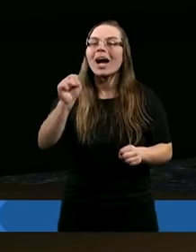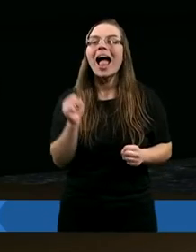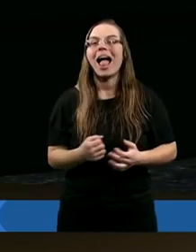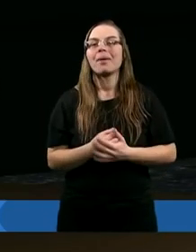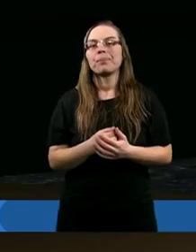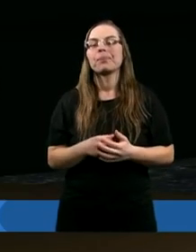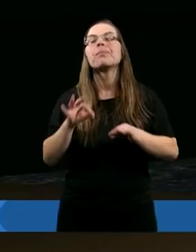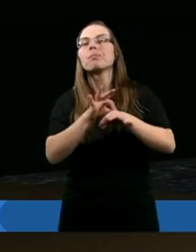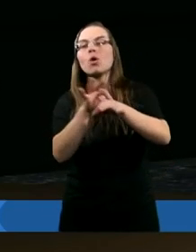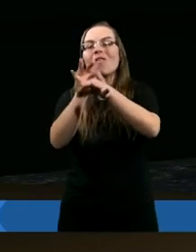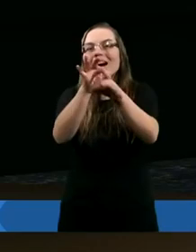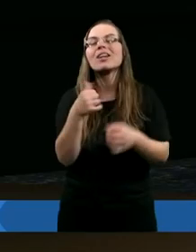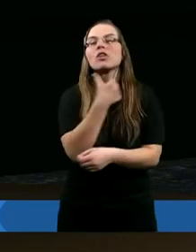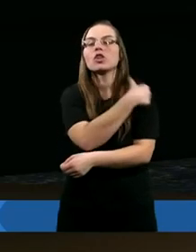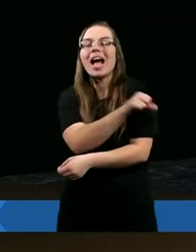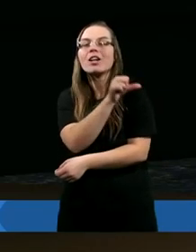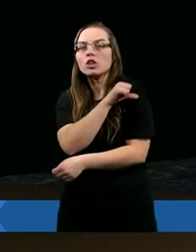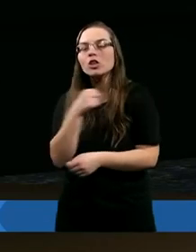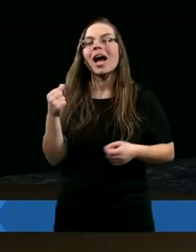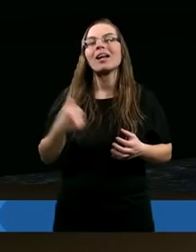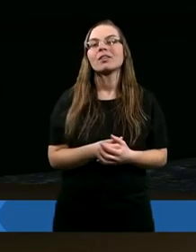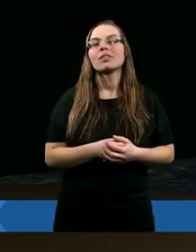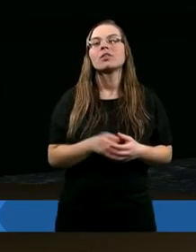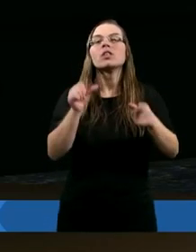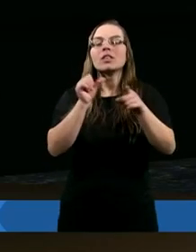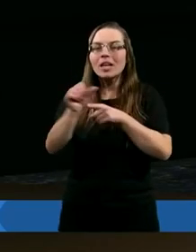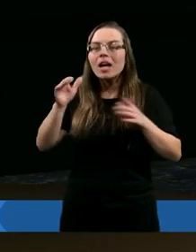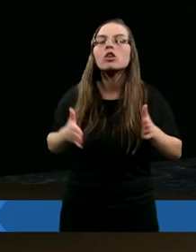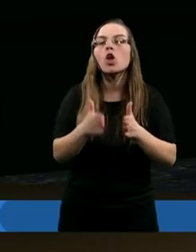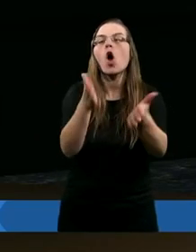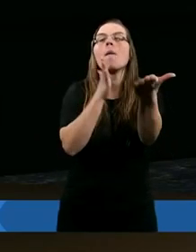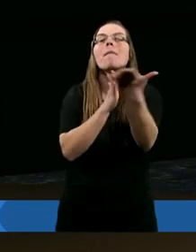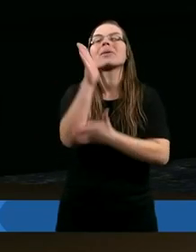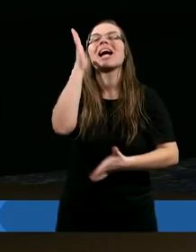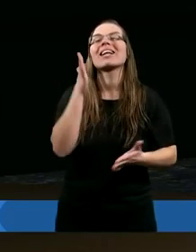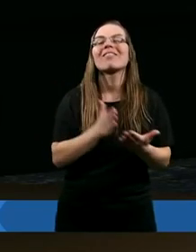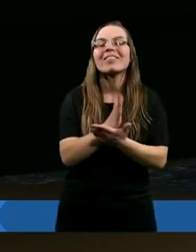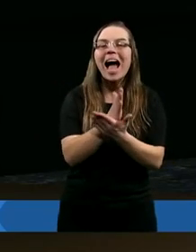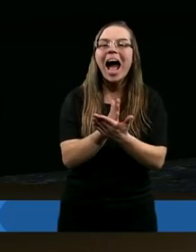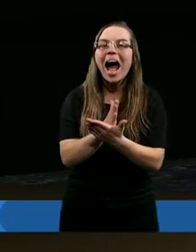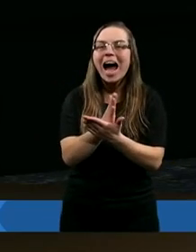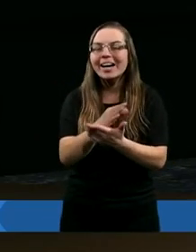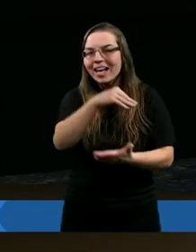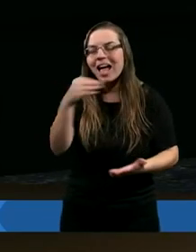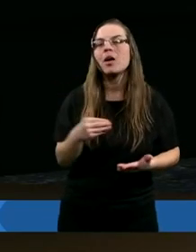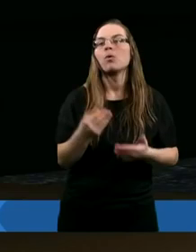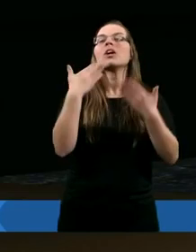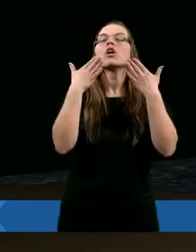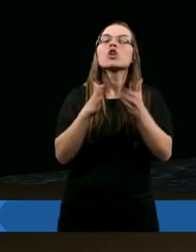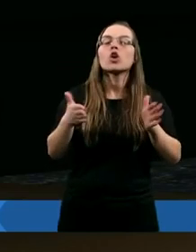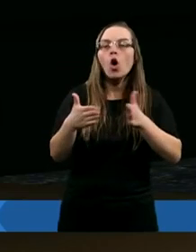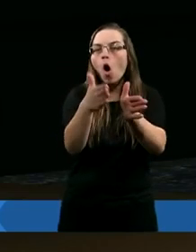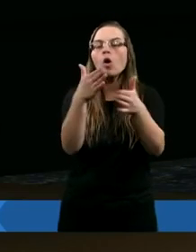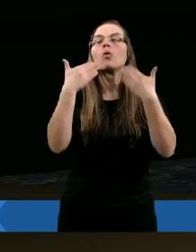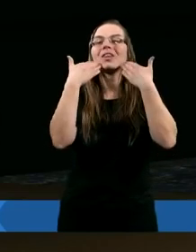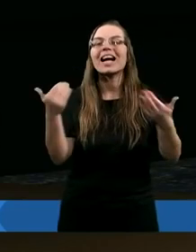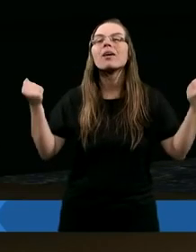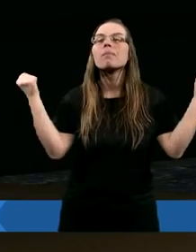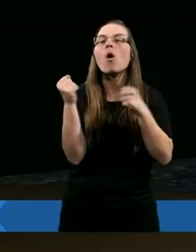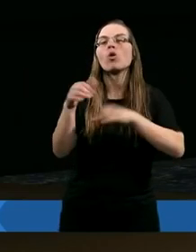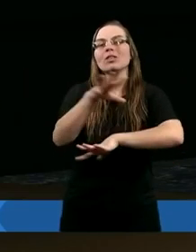prowadzi chrześcijanin, jest drogą przez wiarę. Drogą dzięki mocy